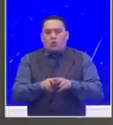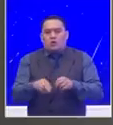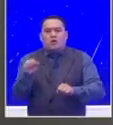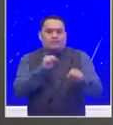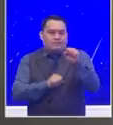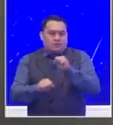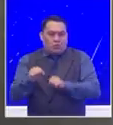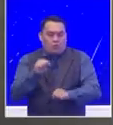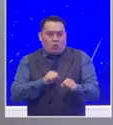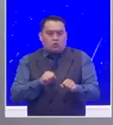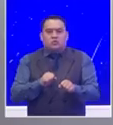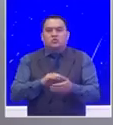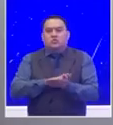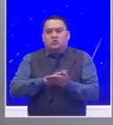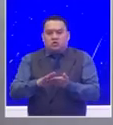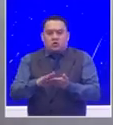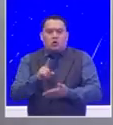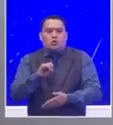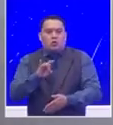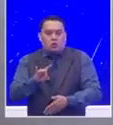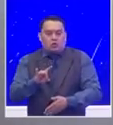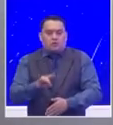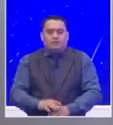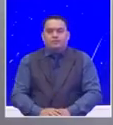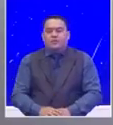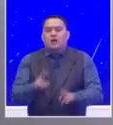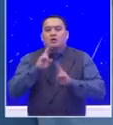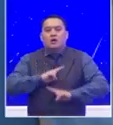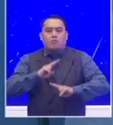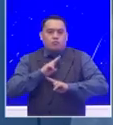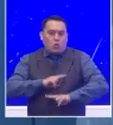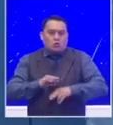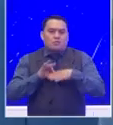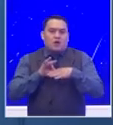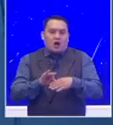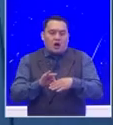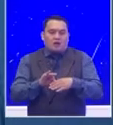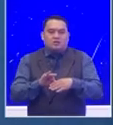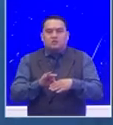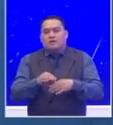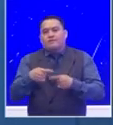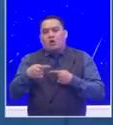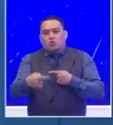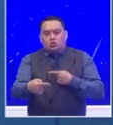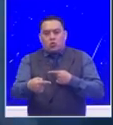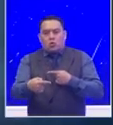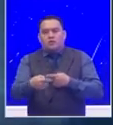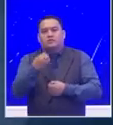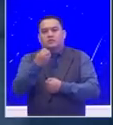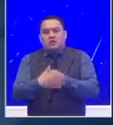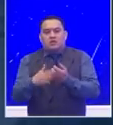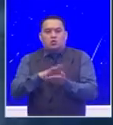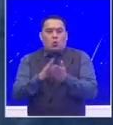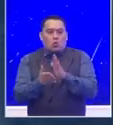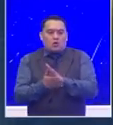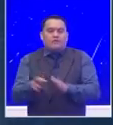другие контактные поверхности обрабатываются хлорсодержащим раствором. Работы по дезинфекции проводит текелийская дистанция, с которой центр заключил